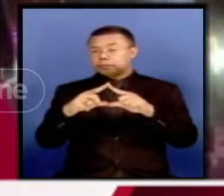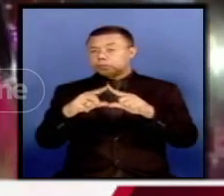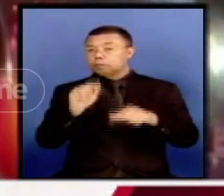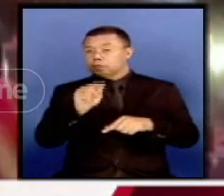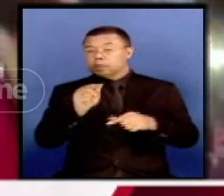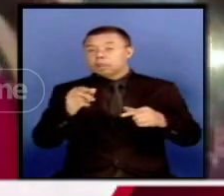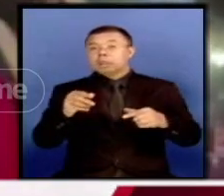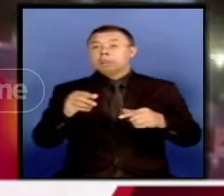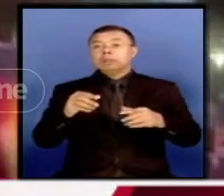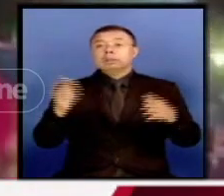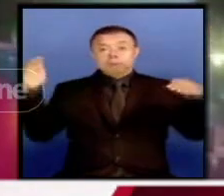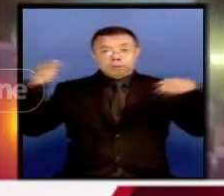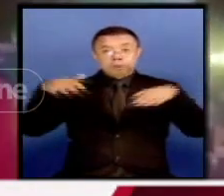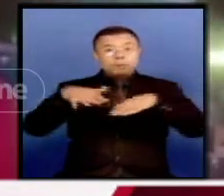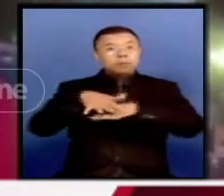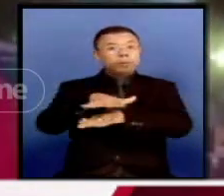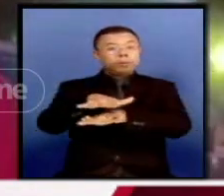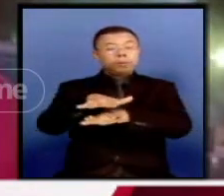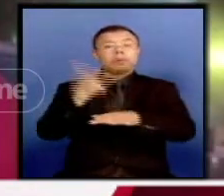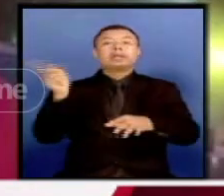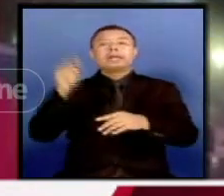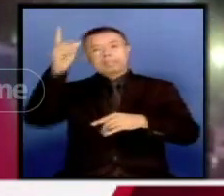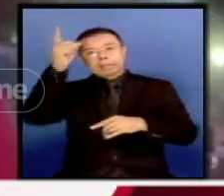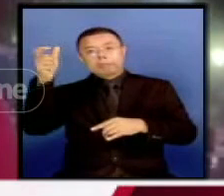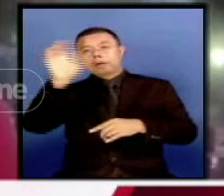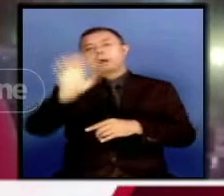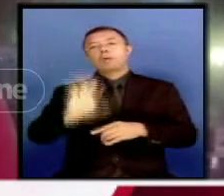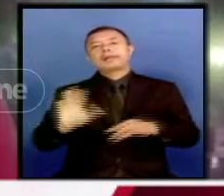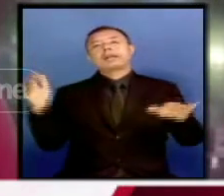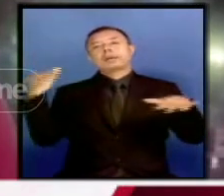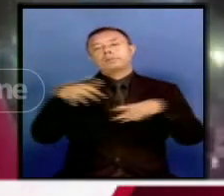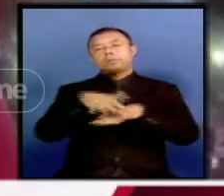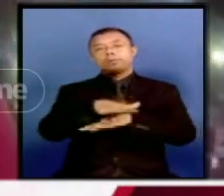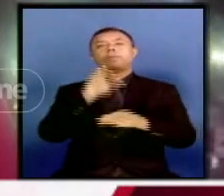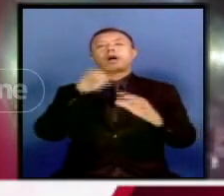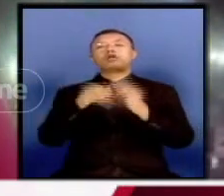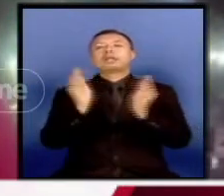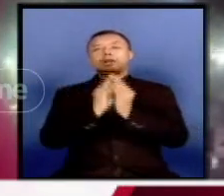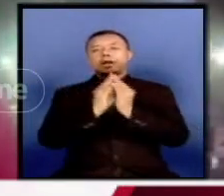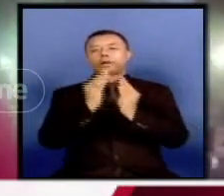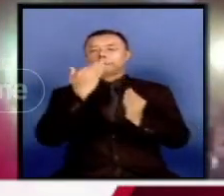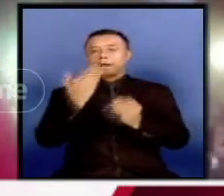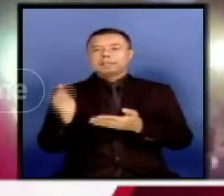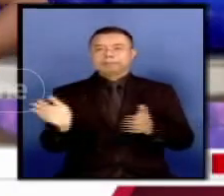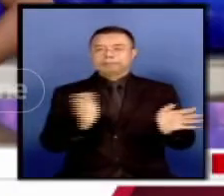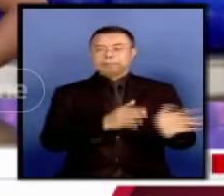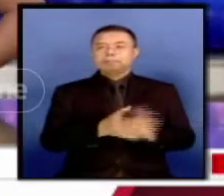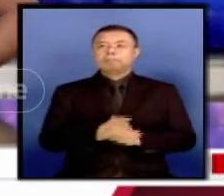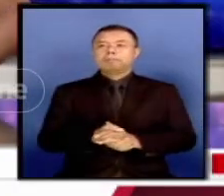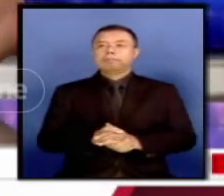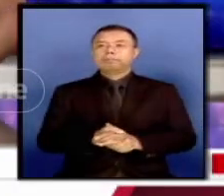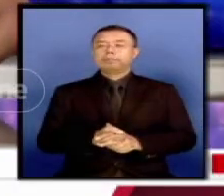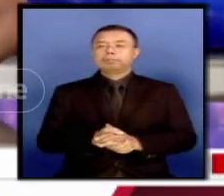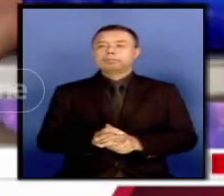merupakan jalur titik antara Kota Cirebon dan Kabupaten Indramayu. Baik, terima kasih Ervan Septiawan.